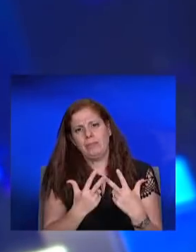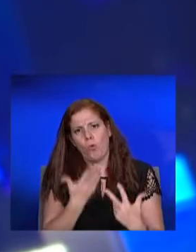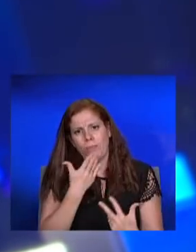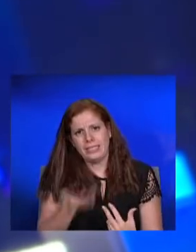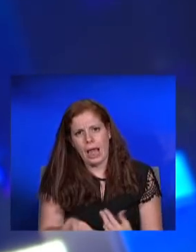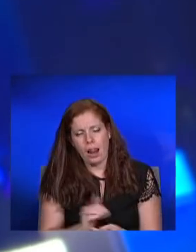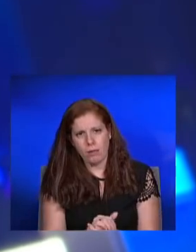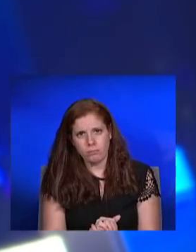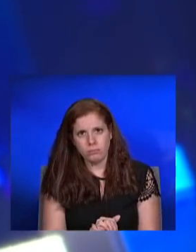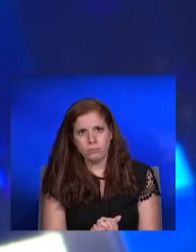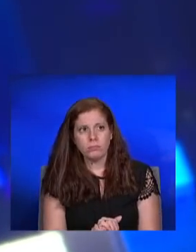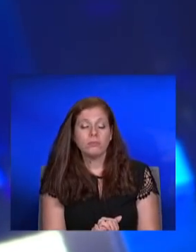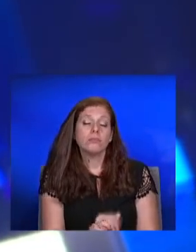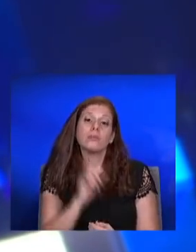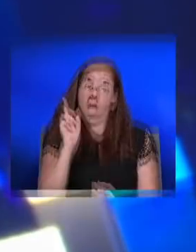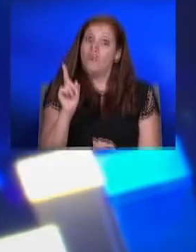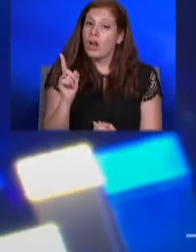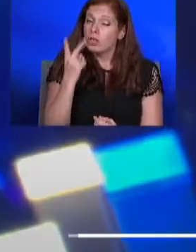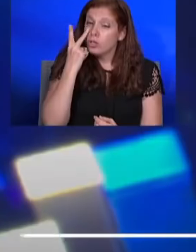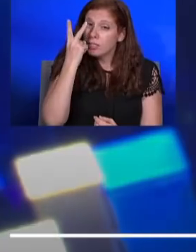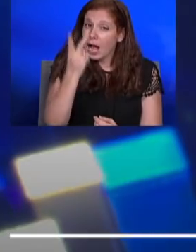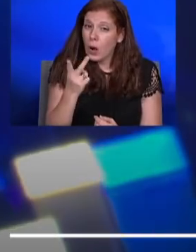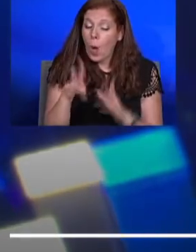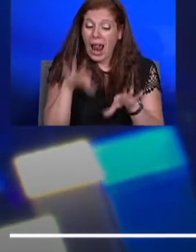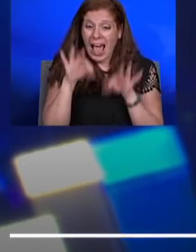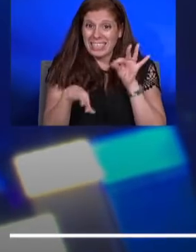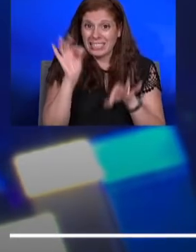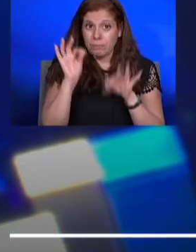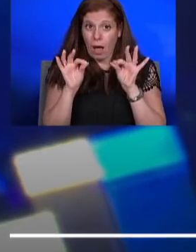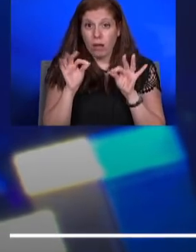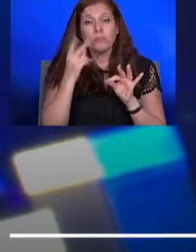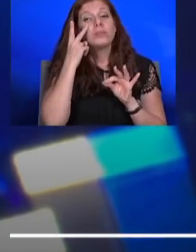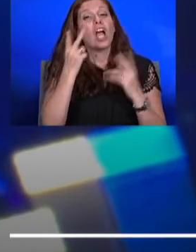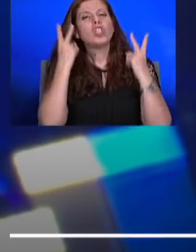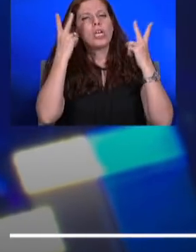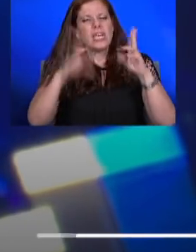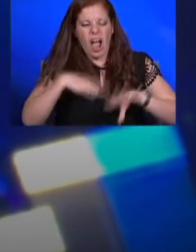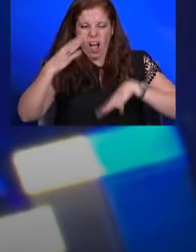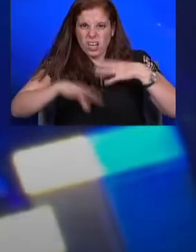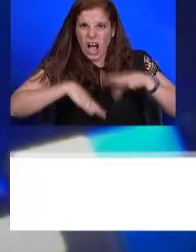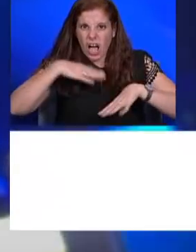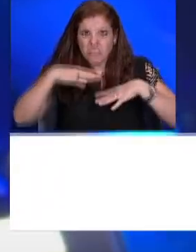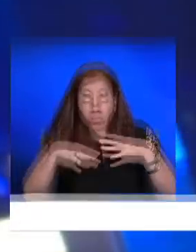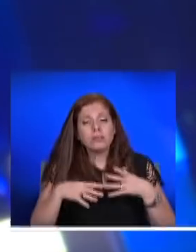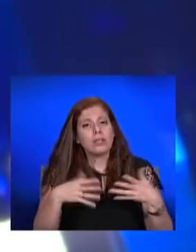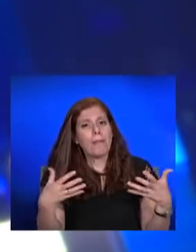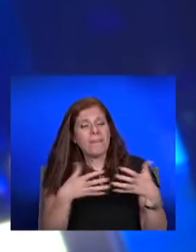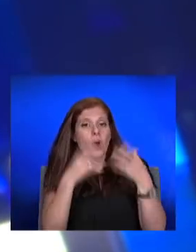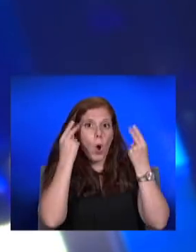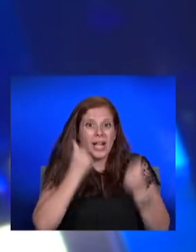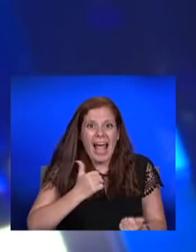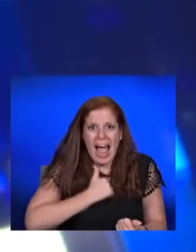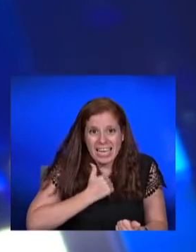אבל כשהתבוננו על ההצבעה הזאת במשכן, נראה שעיקר הזעם מגיע מספסלי המפלגות החרדיות, דווקא כלפי